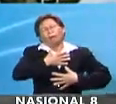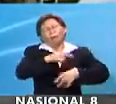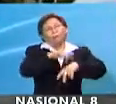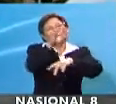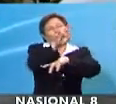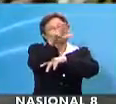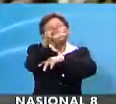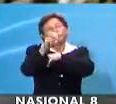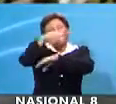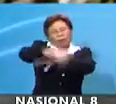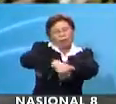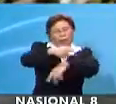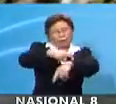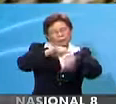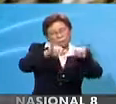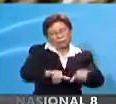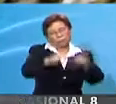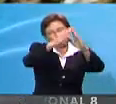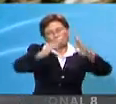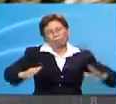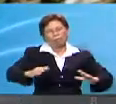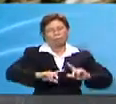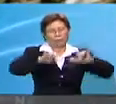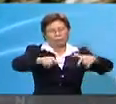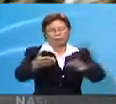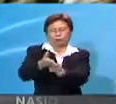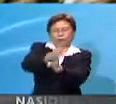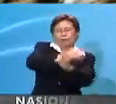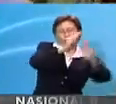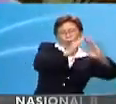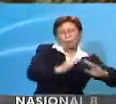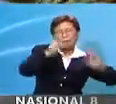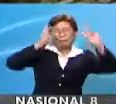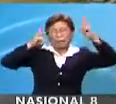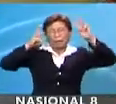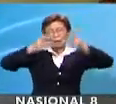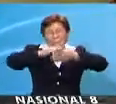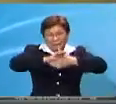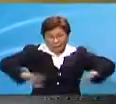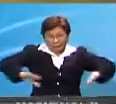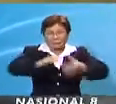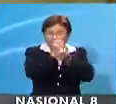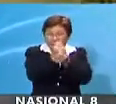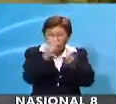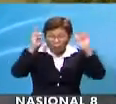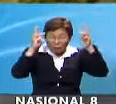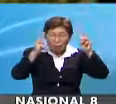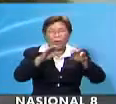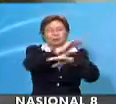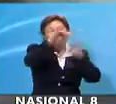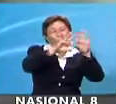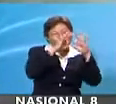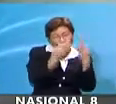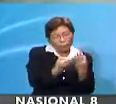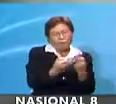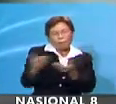7:30 malam tadi ketika berada di rumahnya yang terletak bersebelahan bimbang keselamatan allaharham mereka sekeluarga mengambil